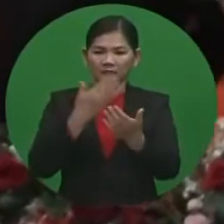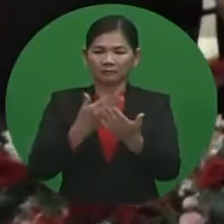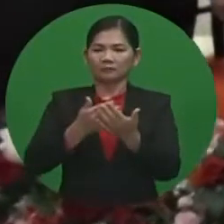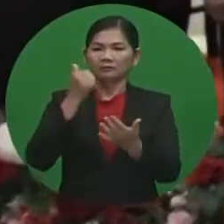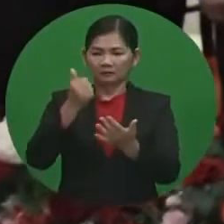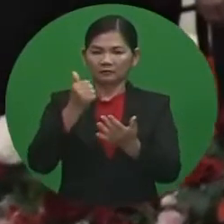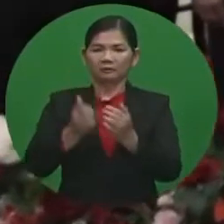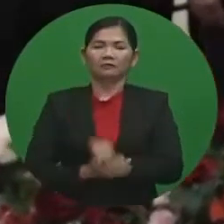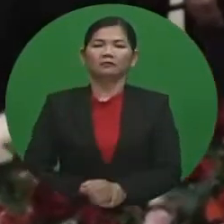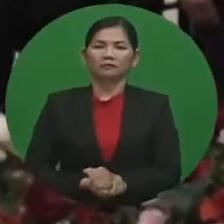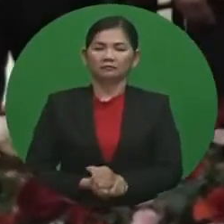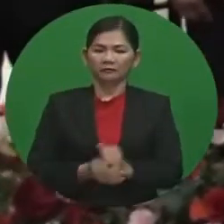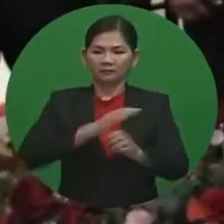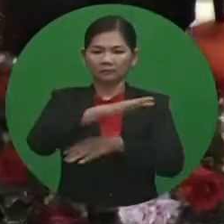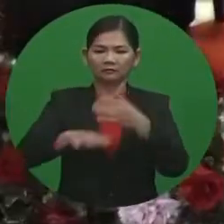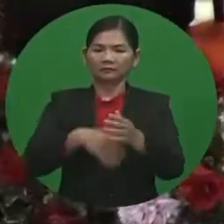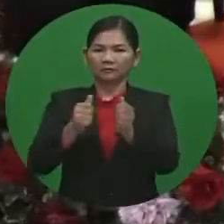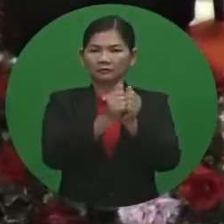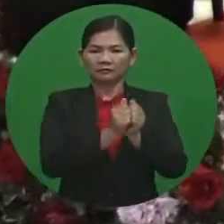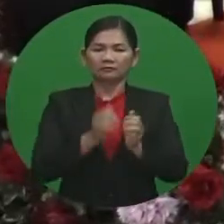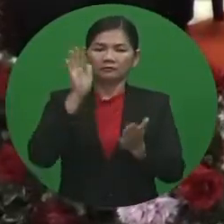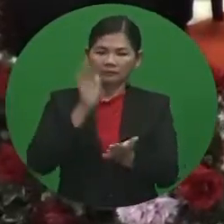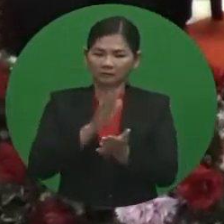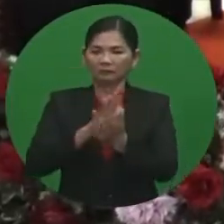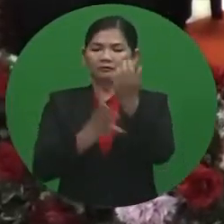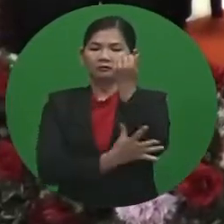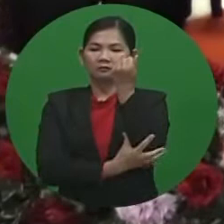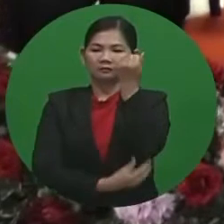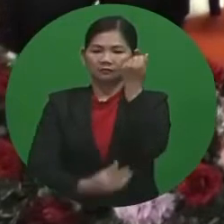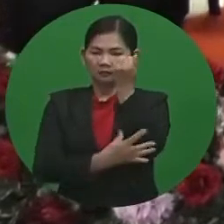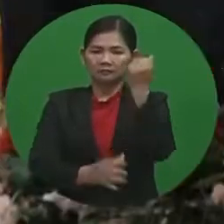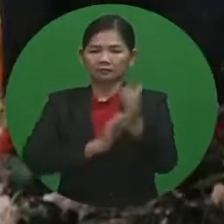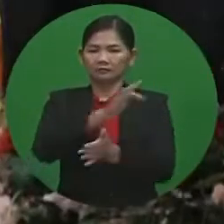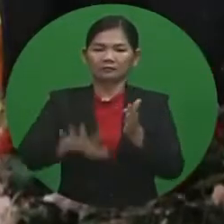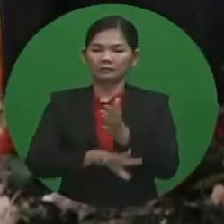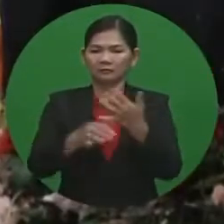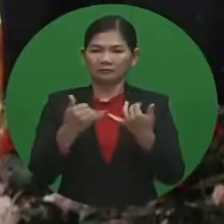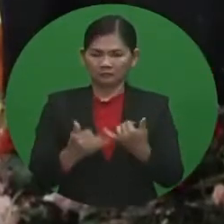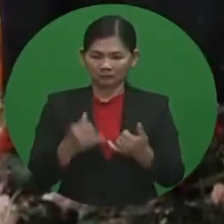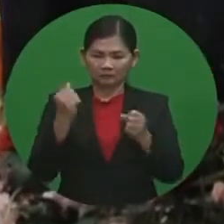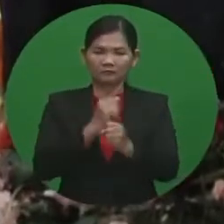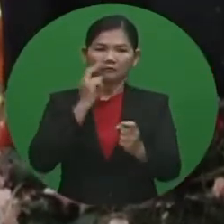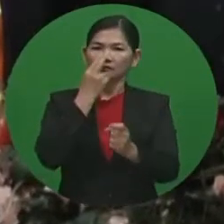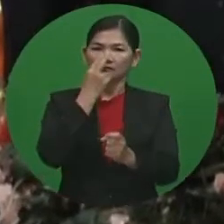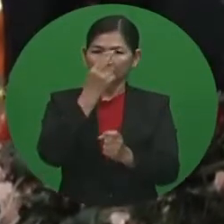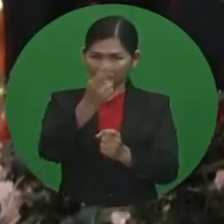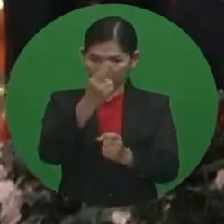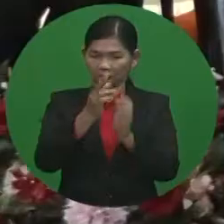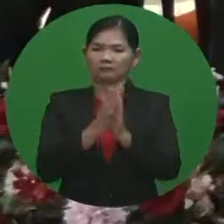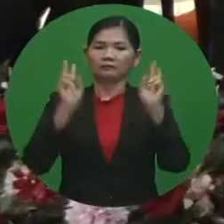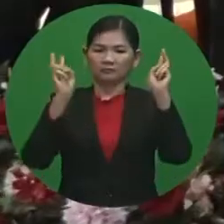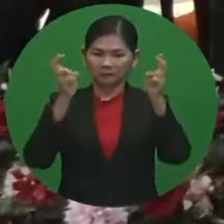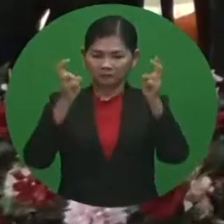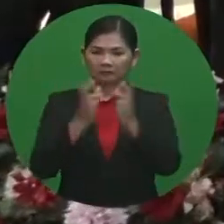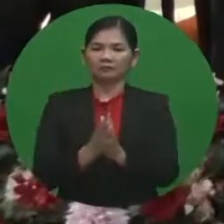មទៀតទាំងនេះគឺជាការរួមចំណែកកាត់បន្ថយភាពក្រីក្ររបស់ប្រជាពលរដ្ឋហើយក៏បានឆ្លុះបញ្ចាំងទៅលើពាក្យស្លោក